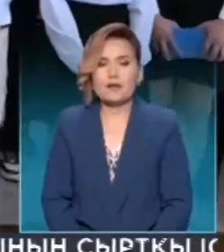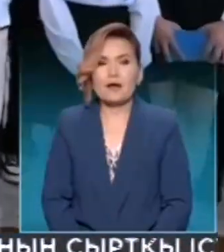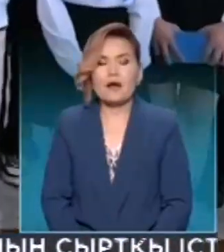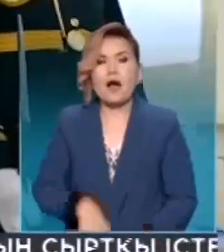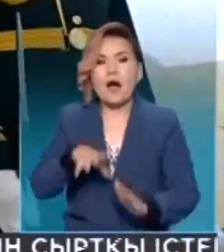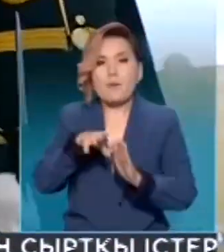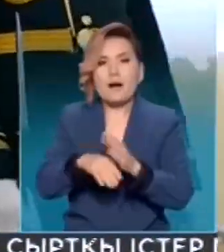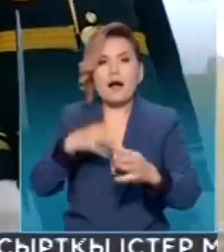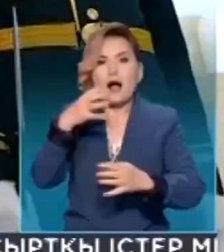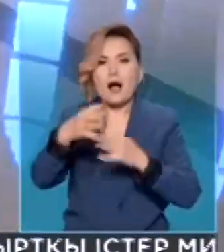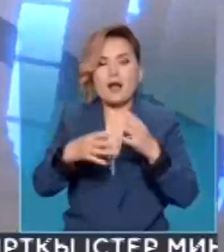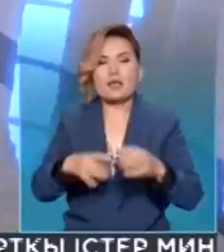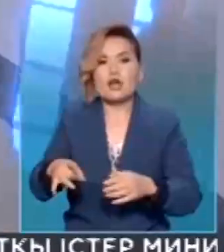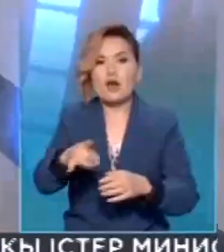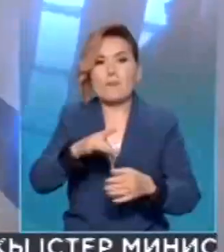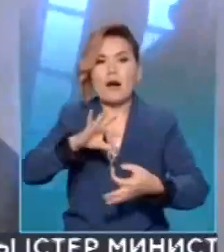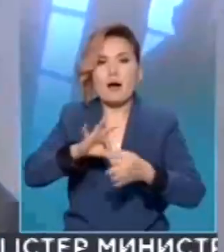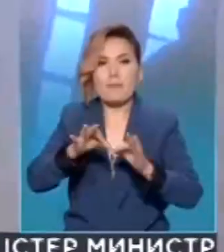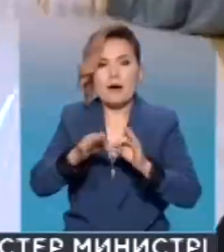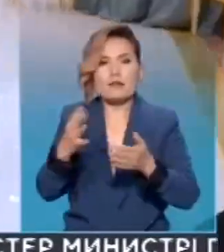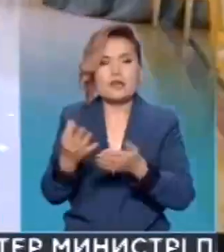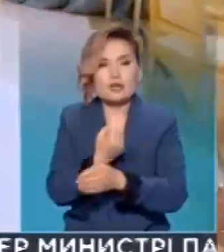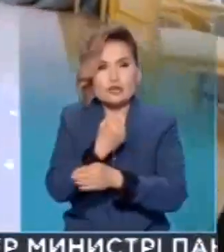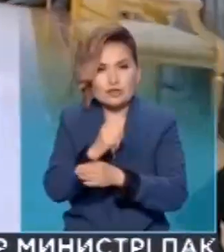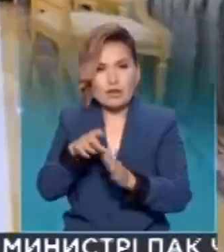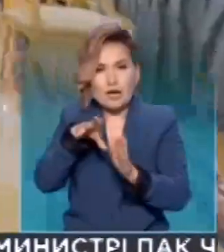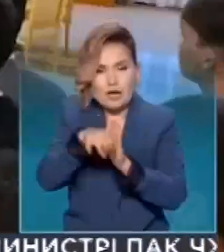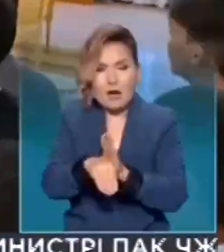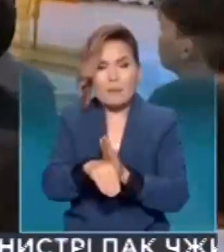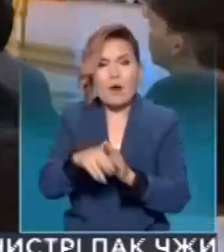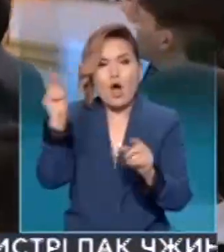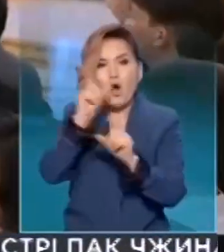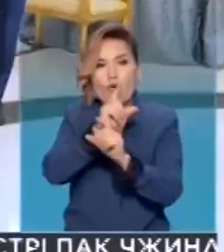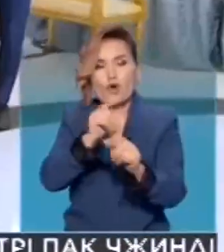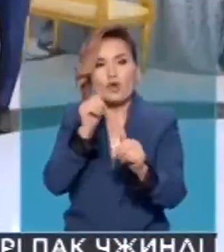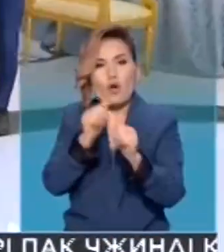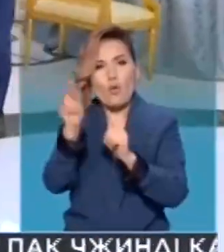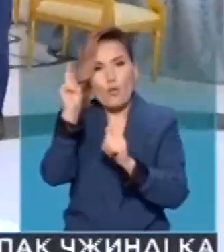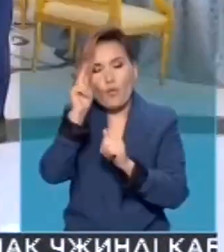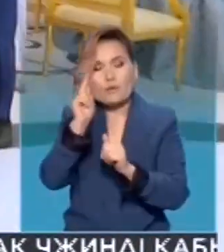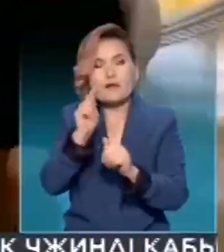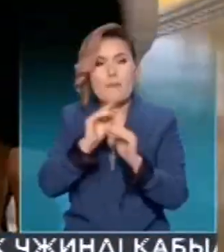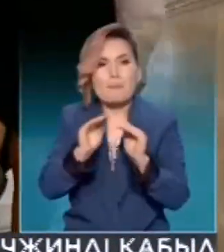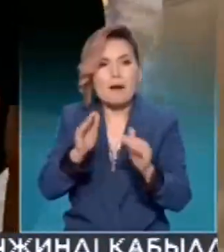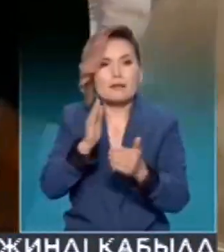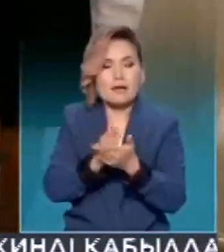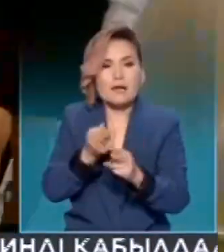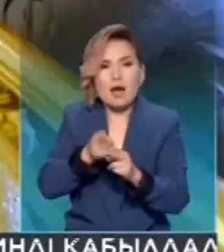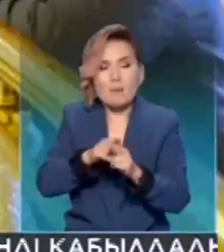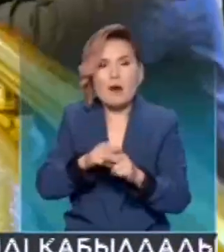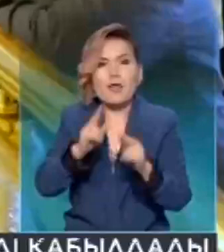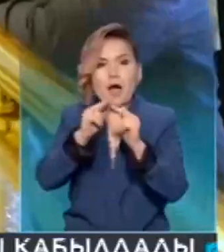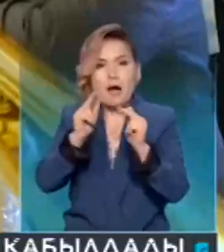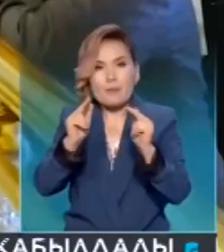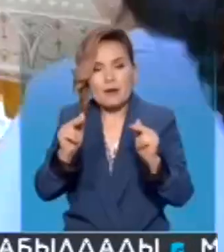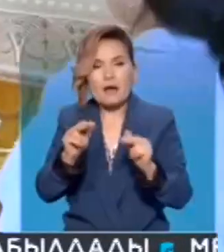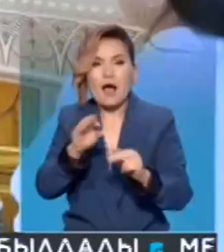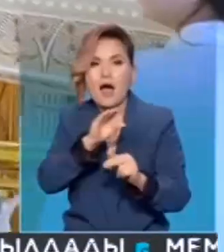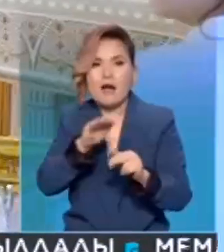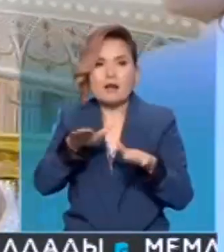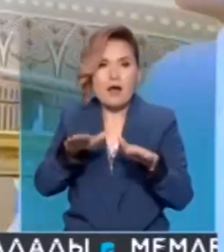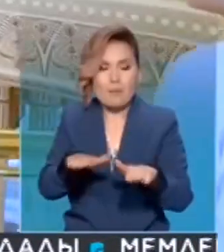Арасында халықаралық және республикалық олимпиада жеңімпаздары, оқу озаттары бар. Олар салтанатты холл мен ресми қабылдаулар өткізуге